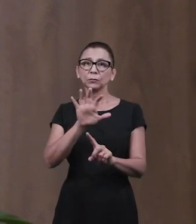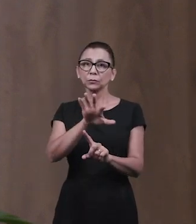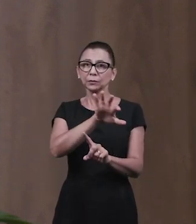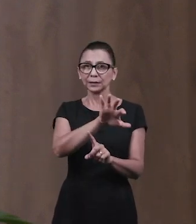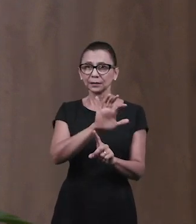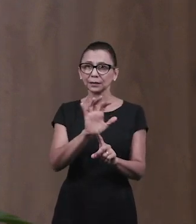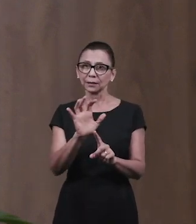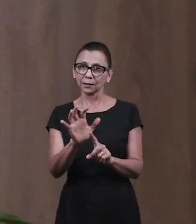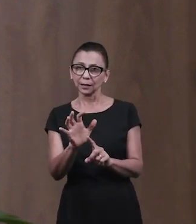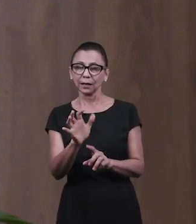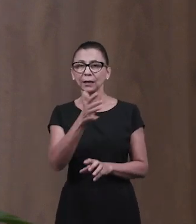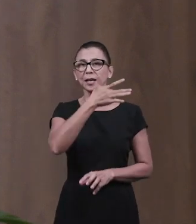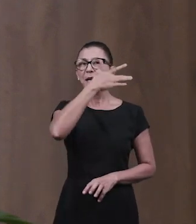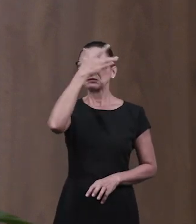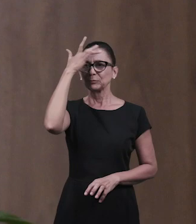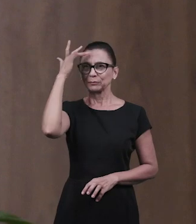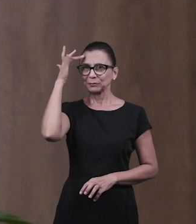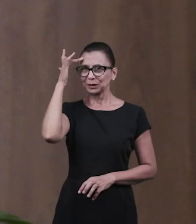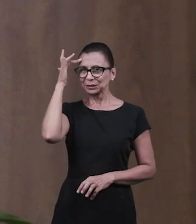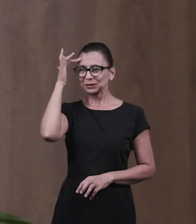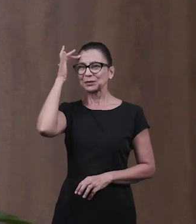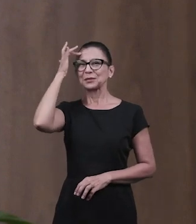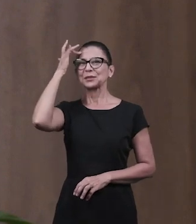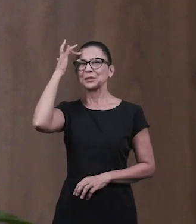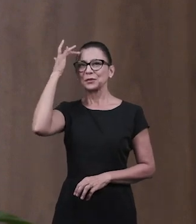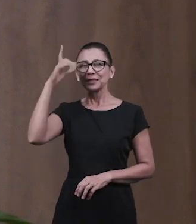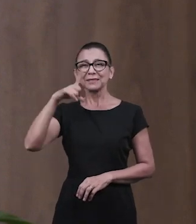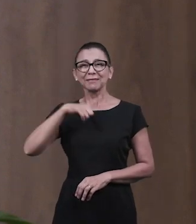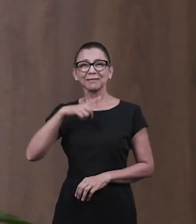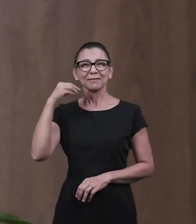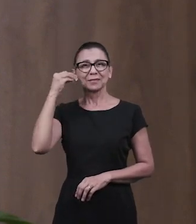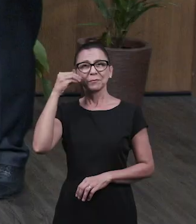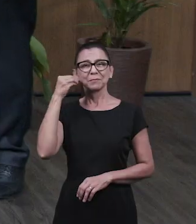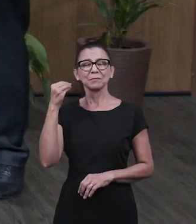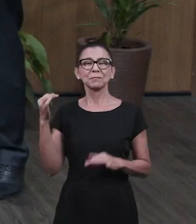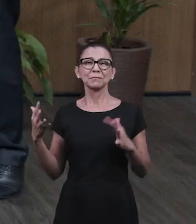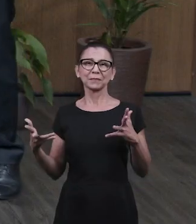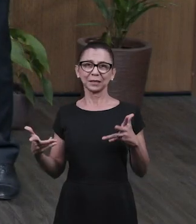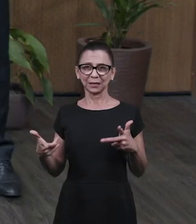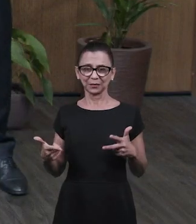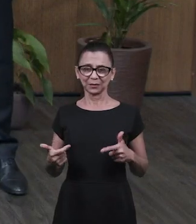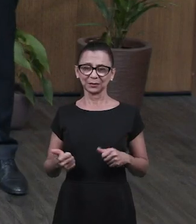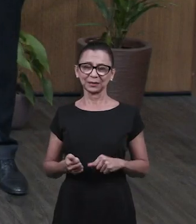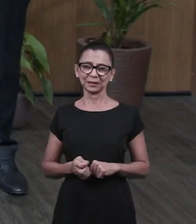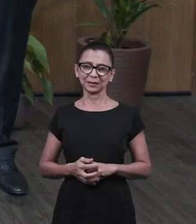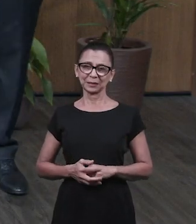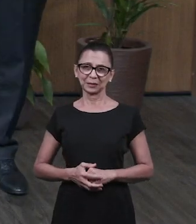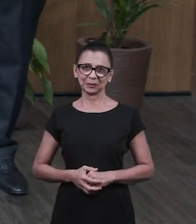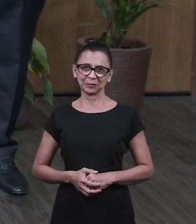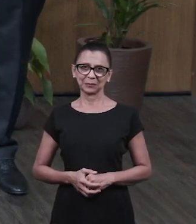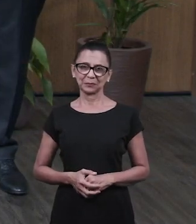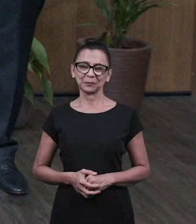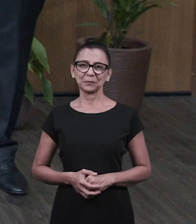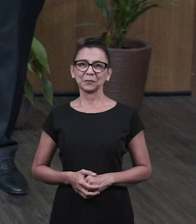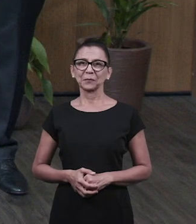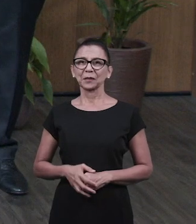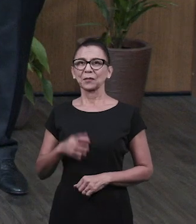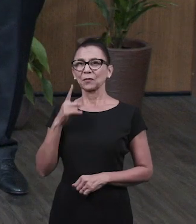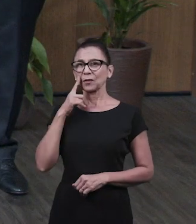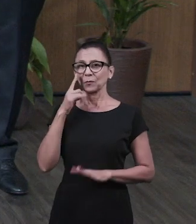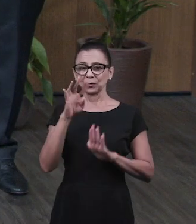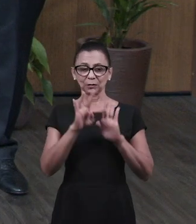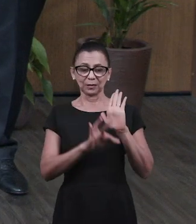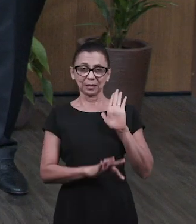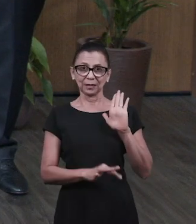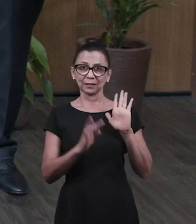éveil chez les personnes en souhaitant vivre cette promesse, cette expérience merveilleuse.